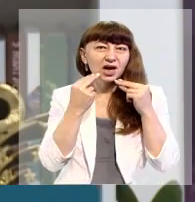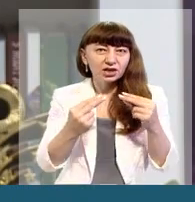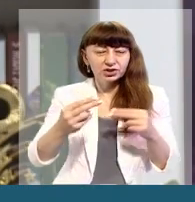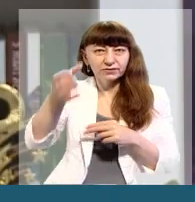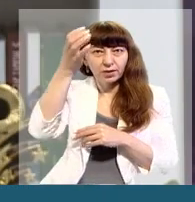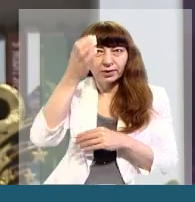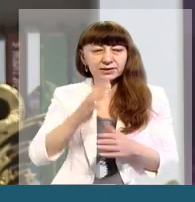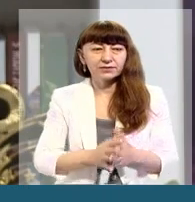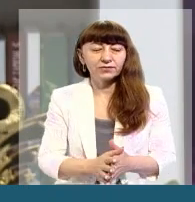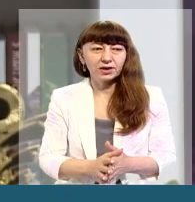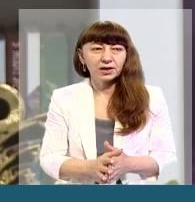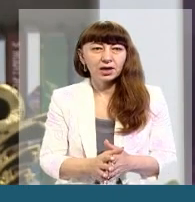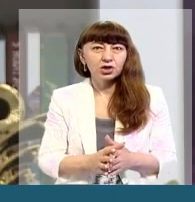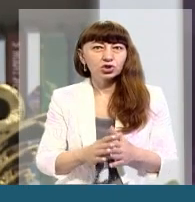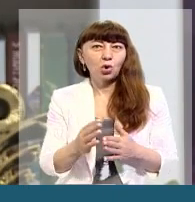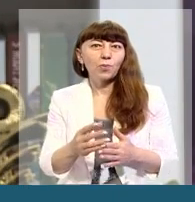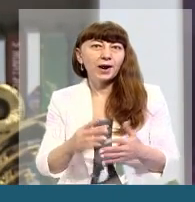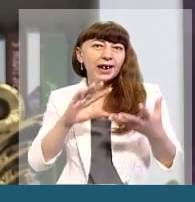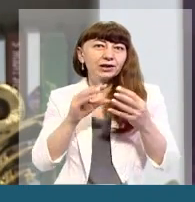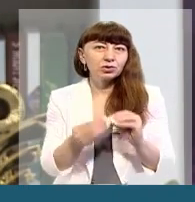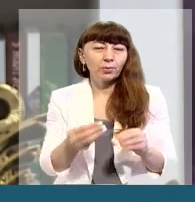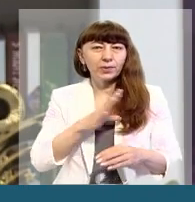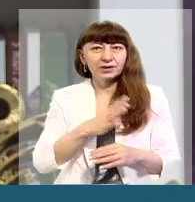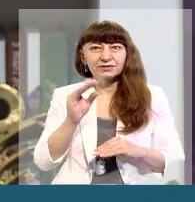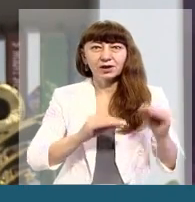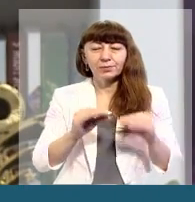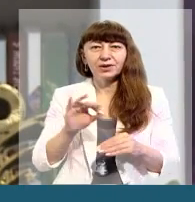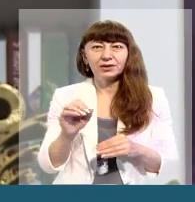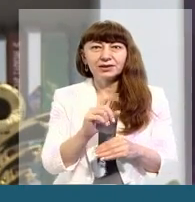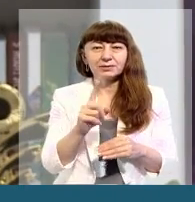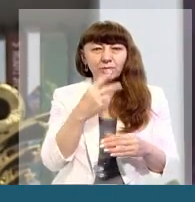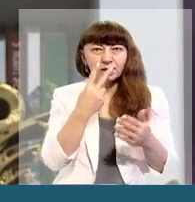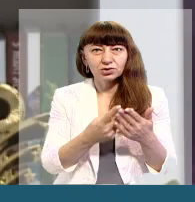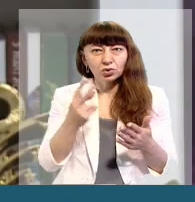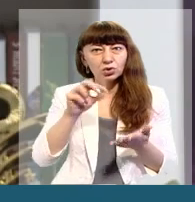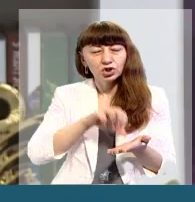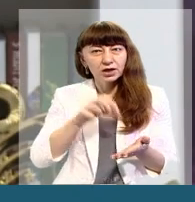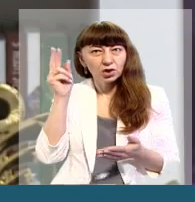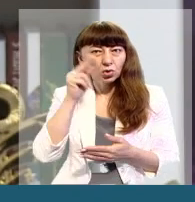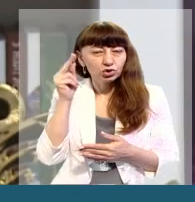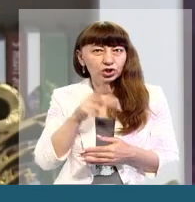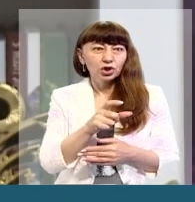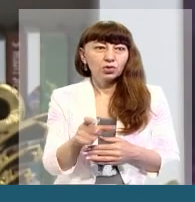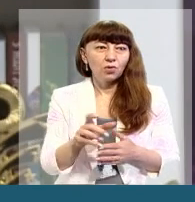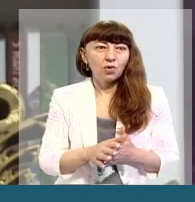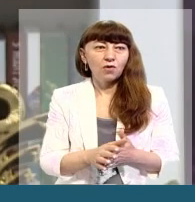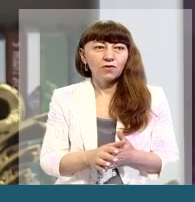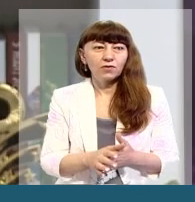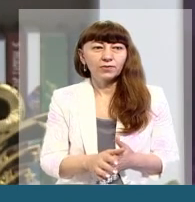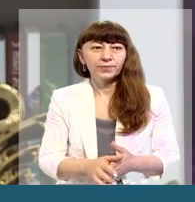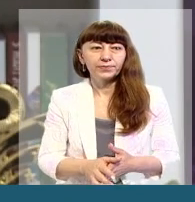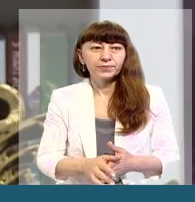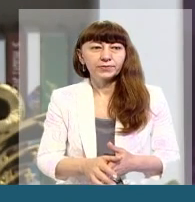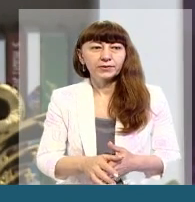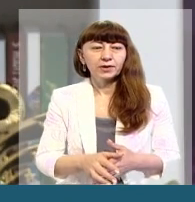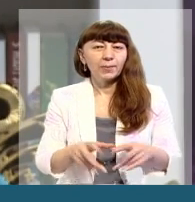образования. Композитный индекс был сформирован, исходя из показателей участия обучающихся в таких исследованиях, как МАДО,